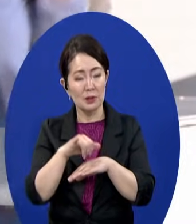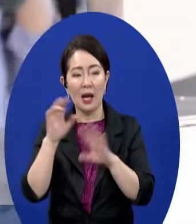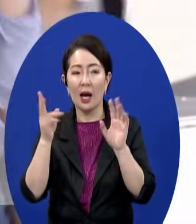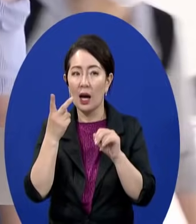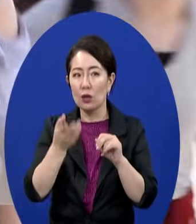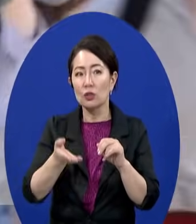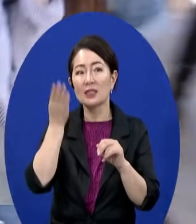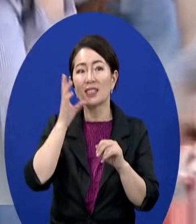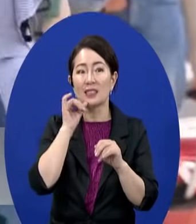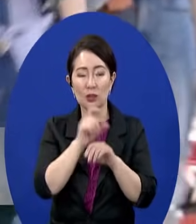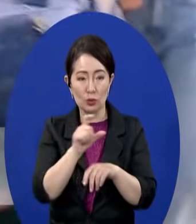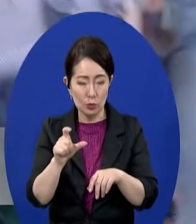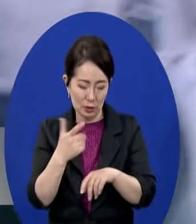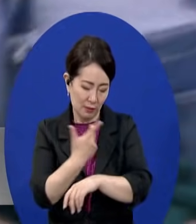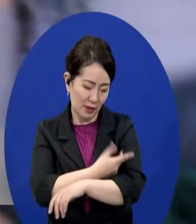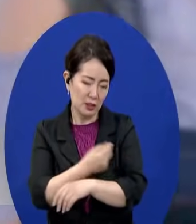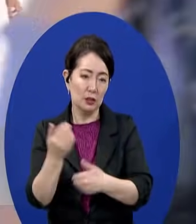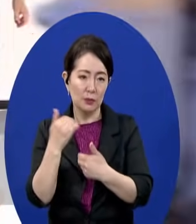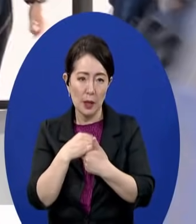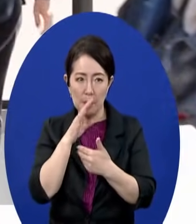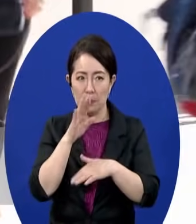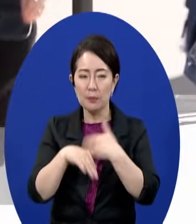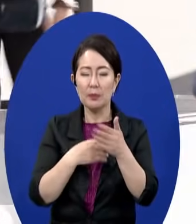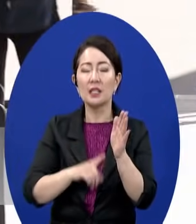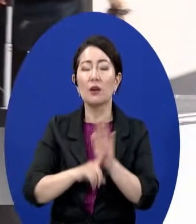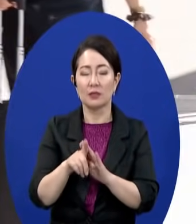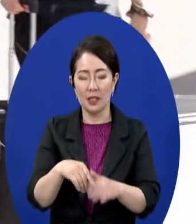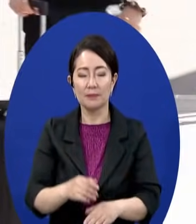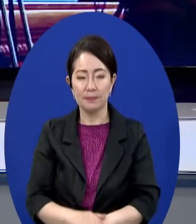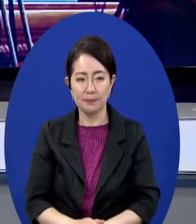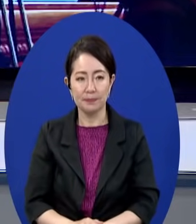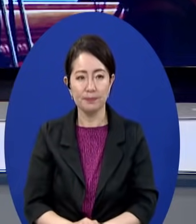12-оос дээш насныхныг вакцин жуулалтанд хамруулж эхлээд байна.